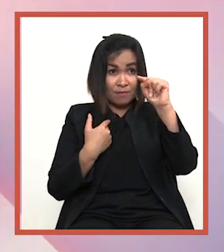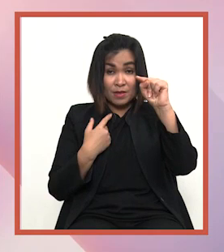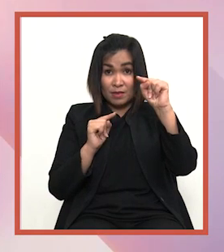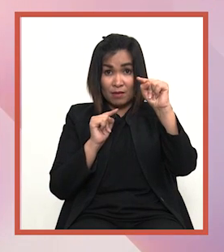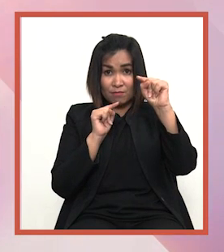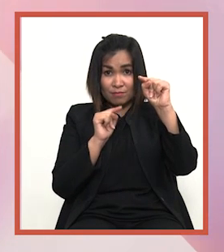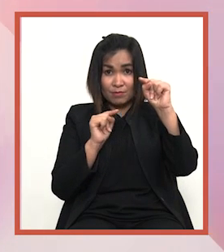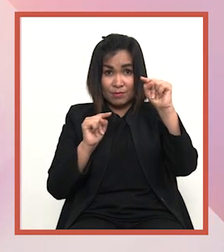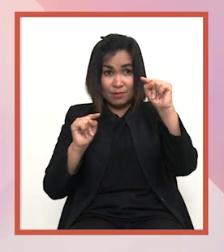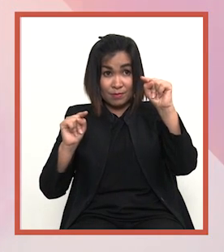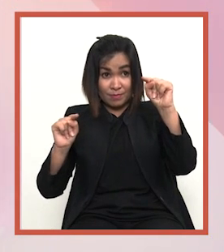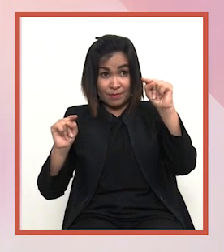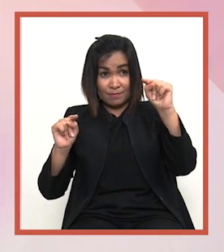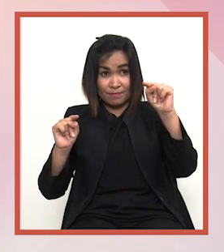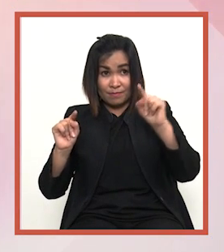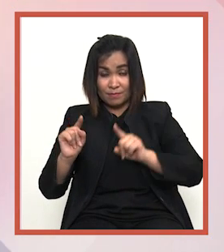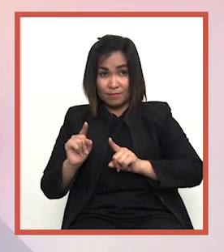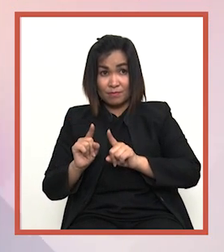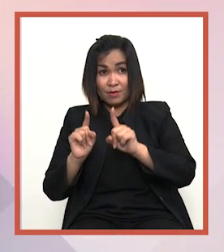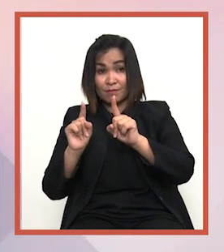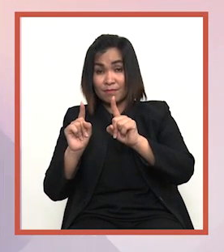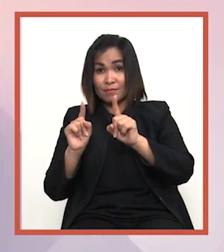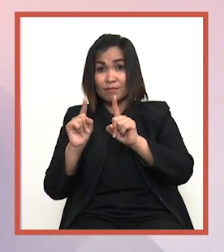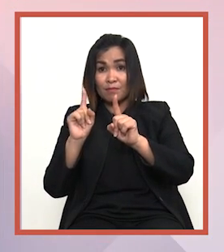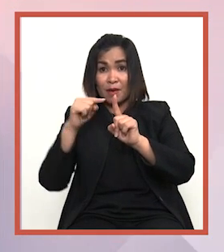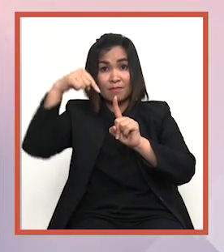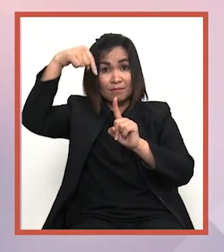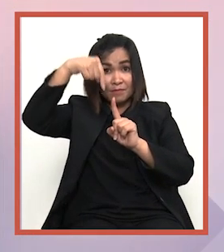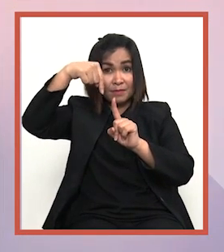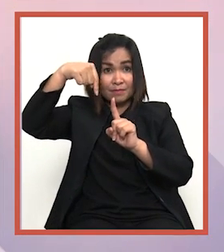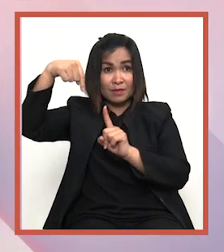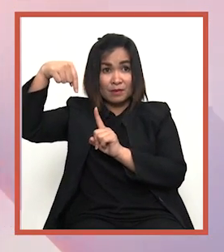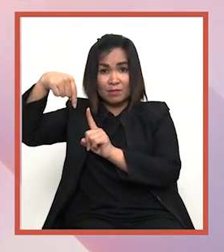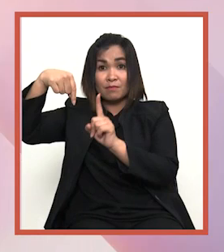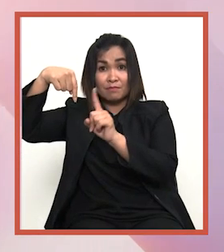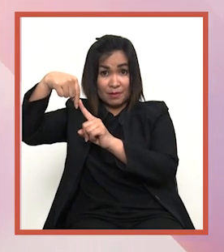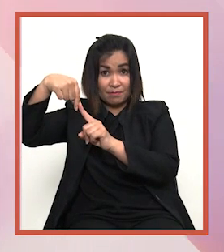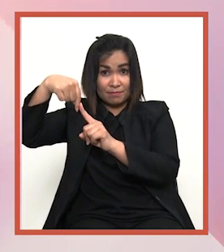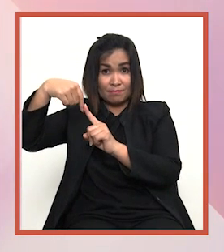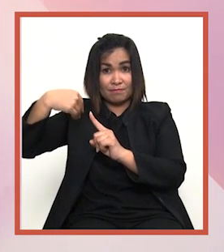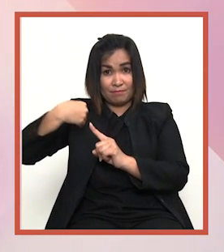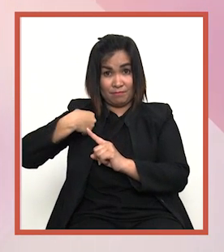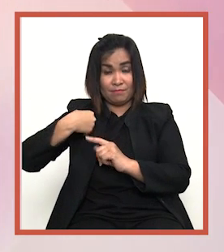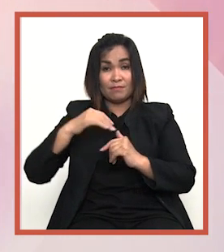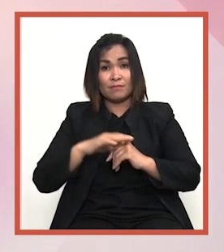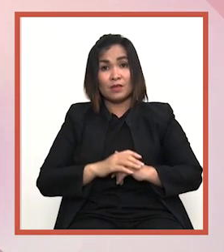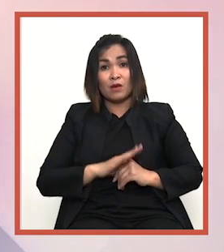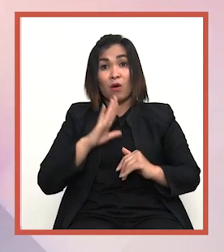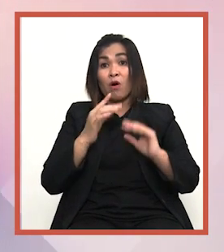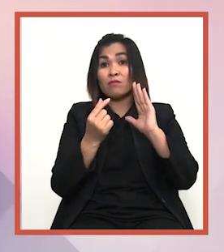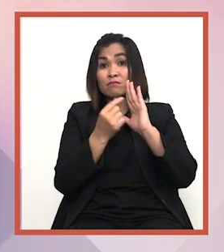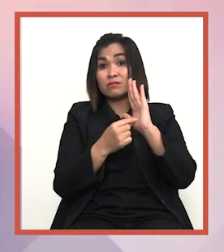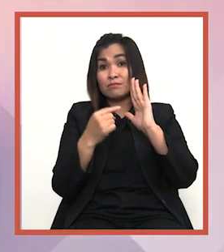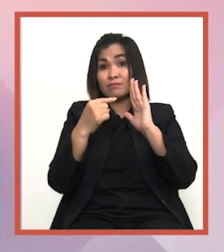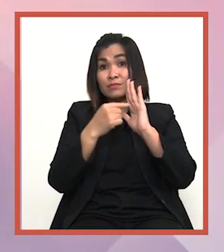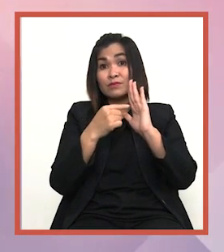ษณะมีขีดเส้นปะนะครับออกมาจากเจ้าตัวคลอยรีเลย์นะครับนะแล้วก็มีคล้ายๆกับสัญลักษณ์สวิต